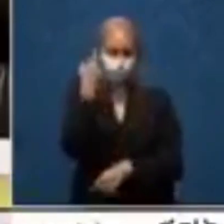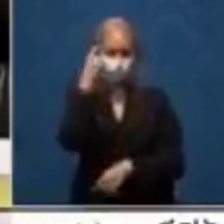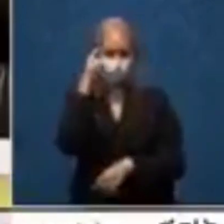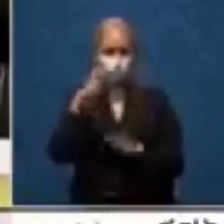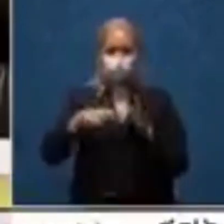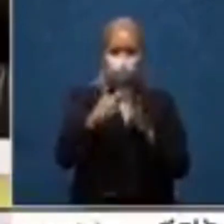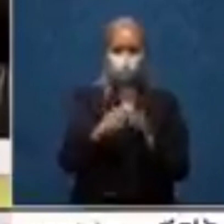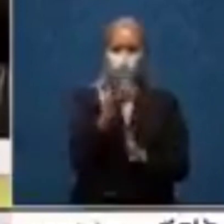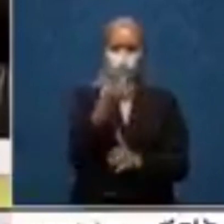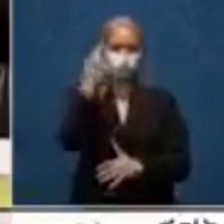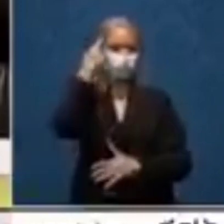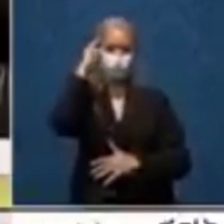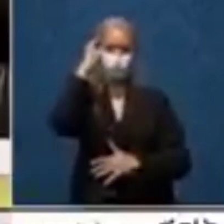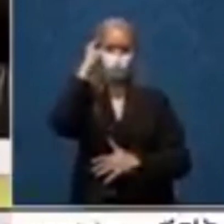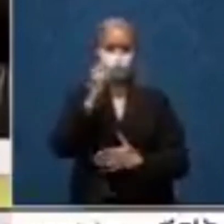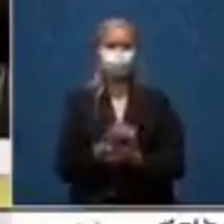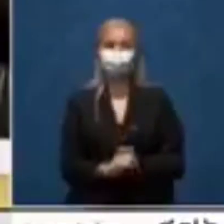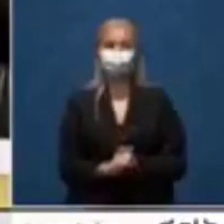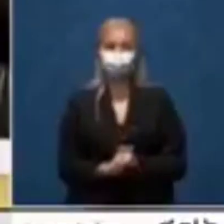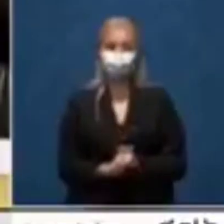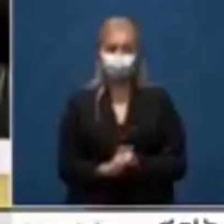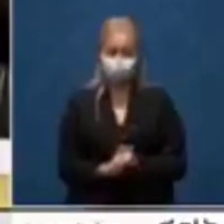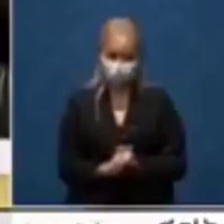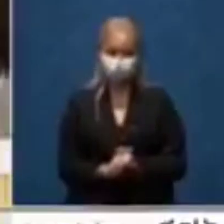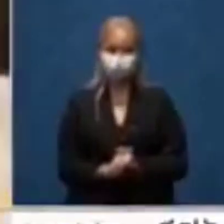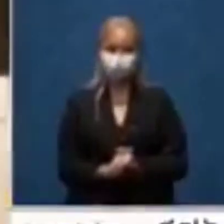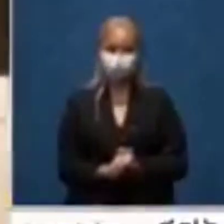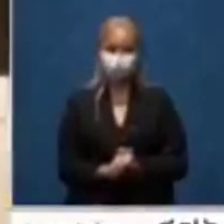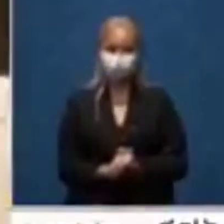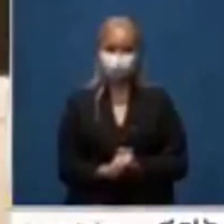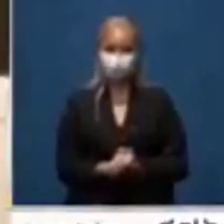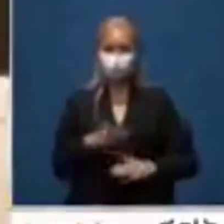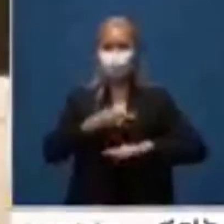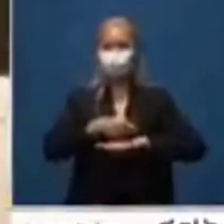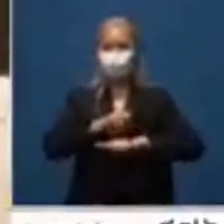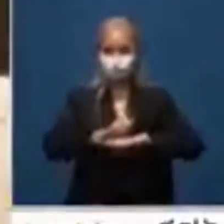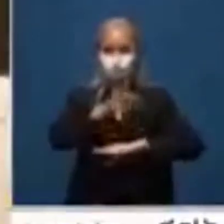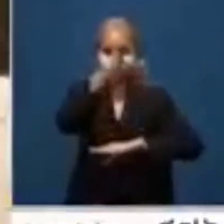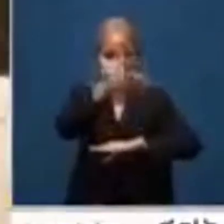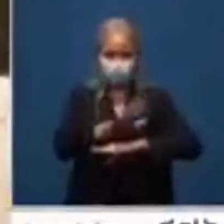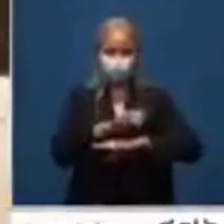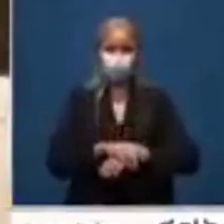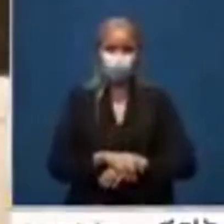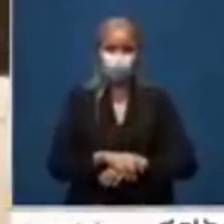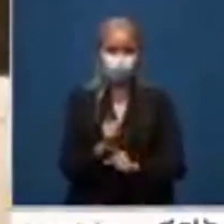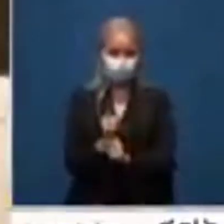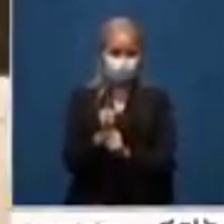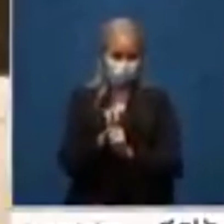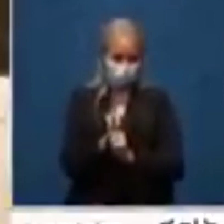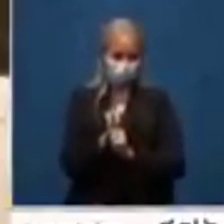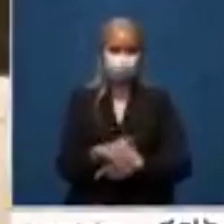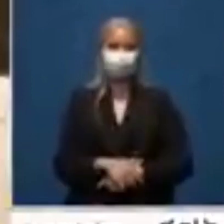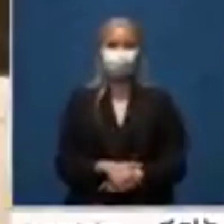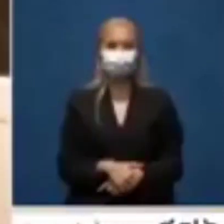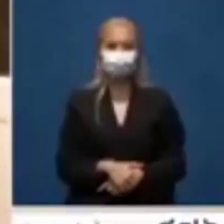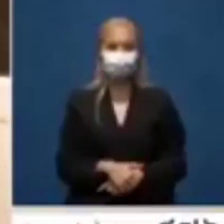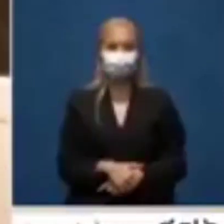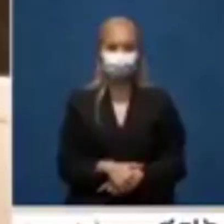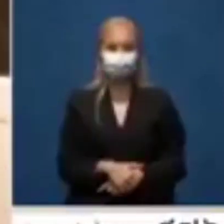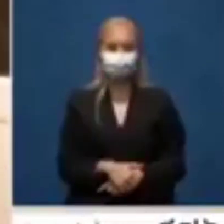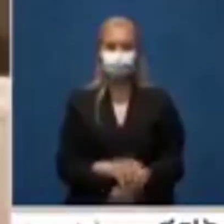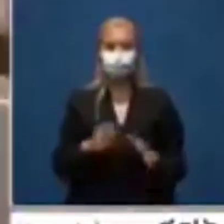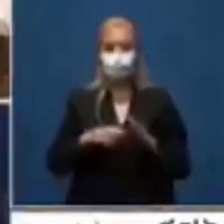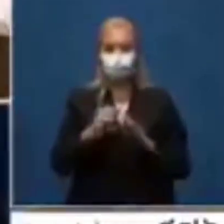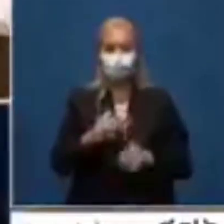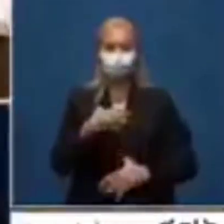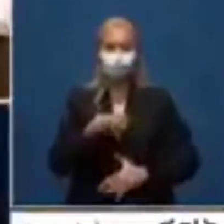ค่ะ ประธานตัดสินวินิจฉัยอะไรย่อมเหตุผลทั้งหมดนะครับ ค่ะก็เหตุผลก็อยากให้ประธานชี้แจงด้วย